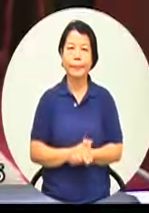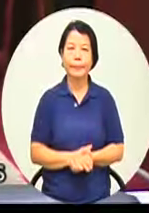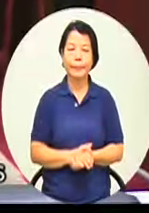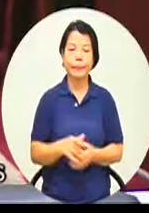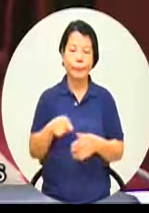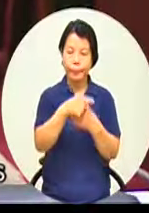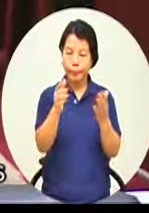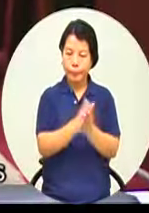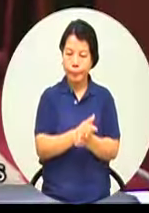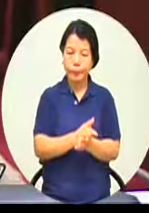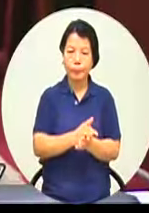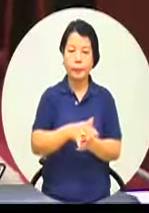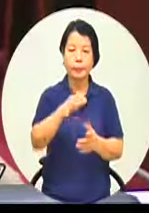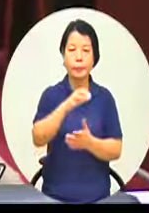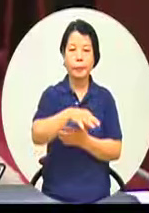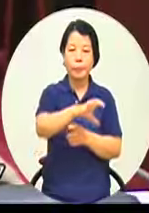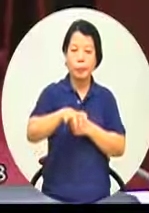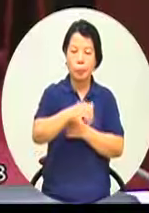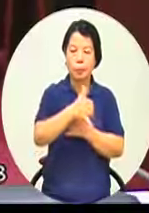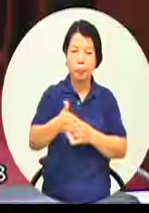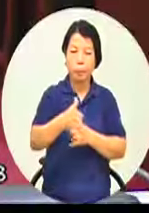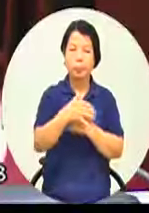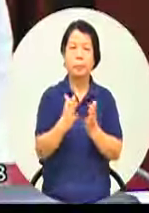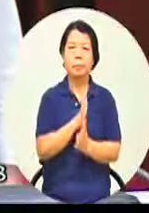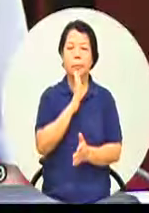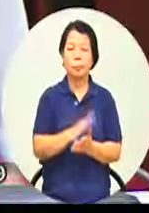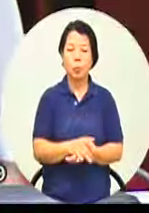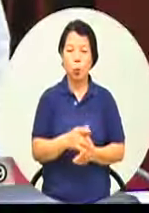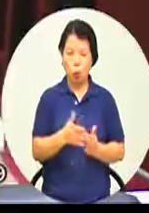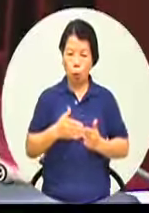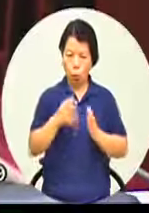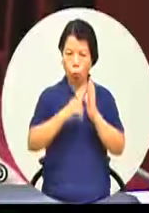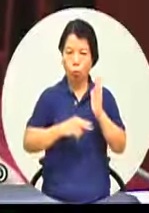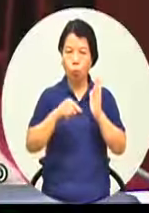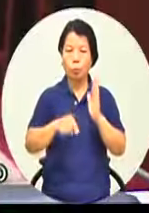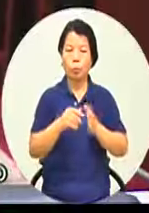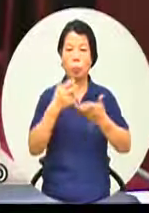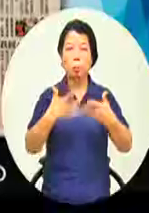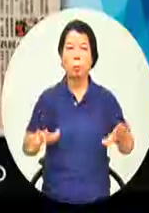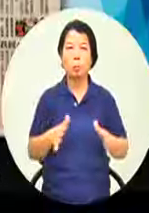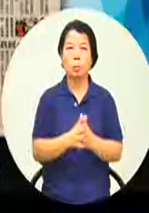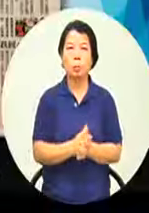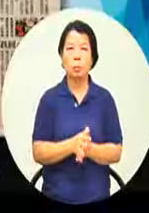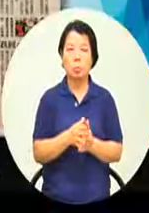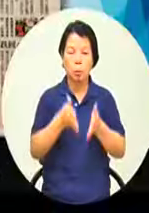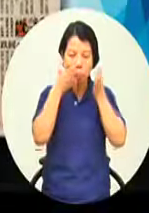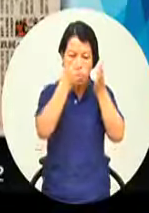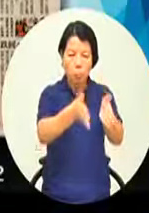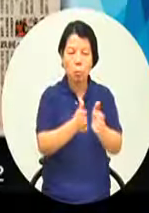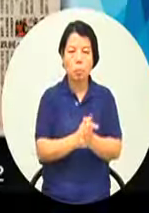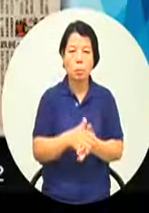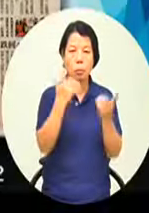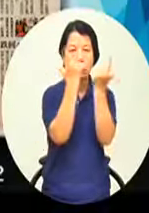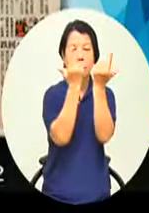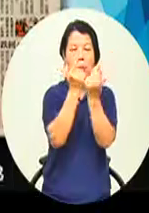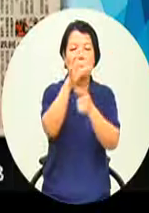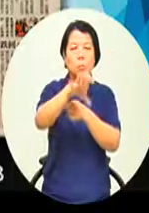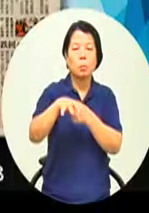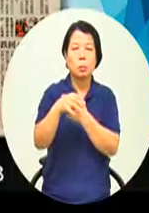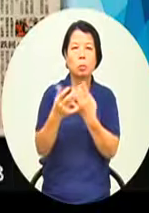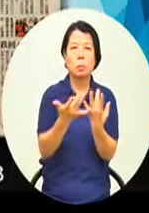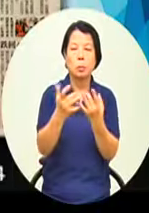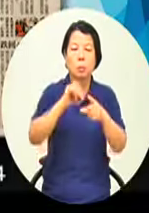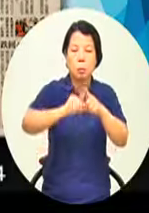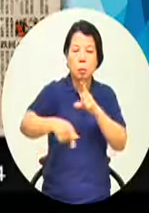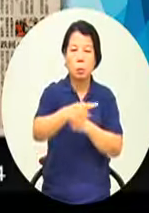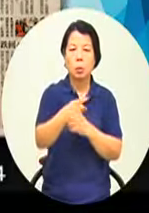是属于农民哈，但是本席要去强调一点，现在很多人把矛头指向这个台北农产公司啊，本